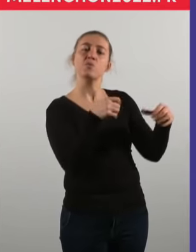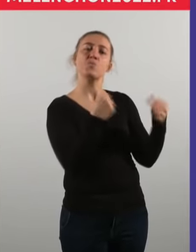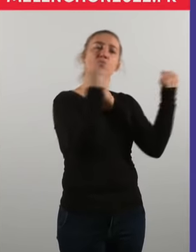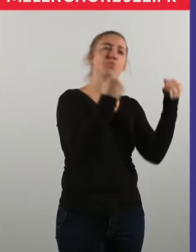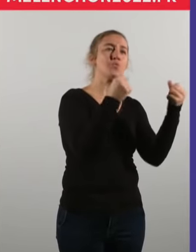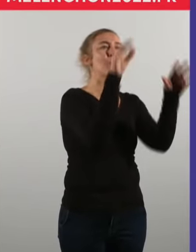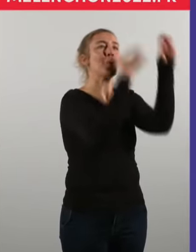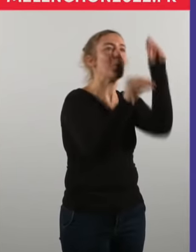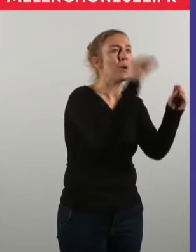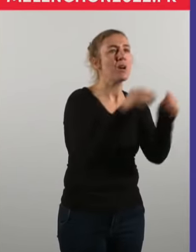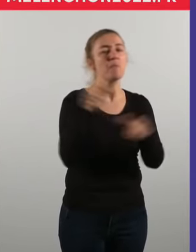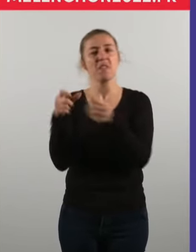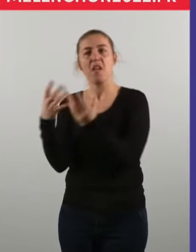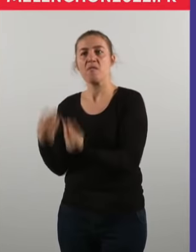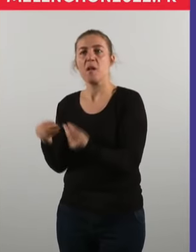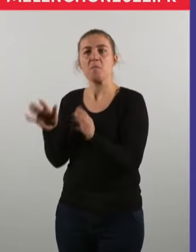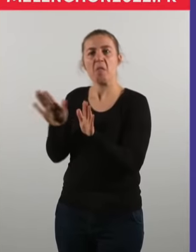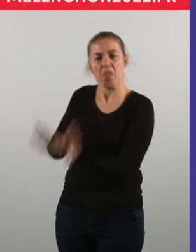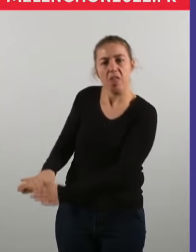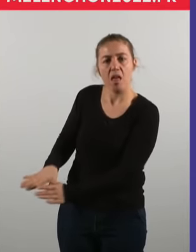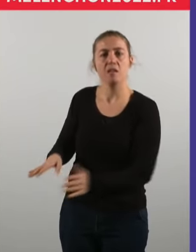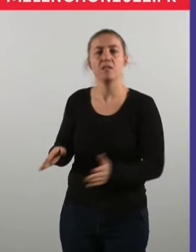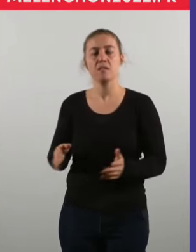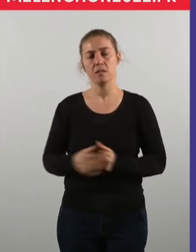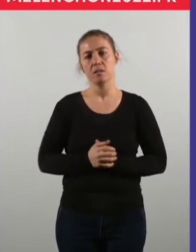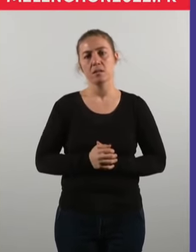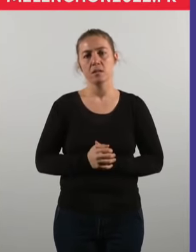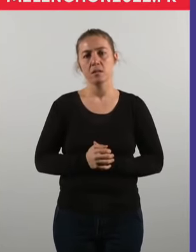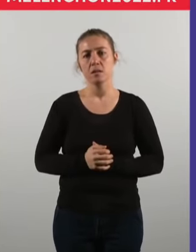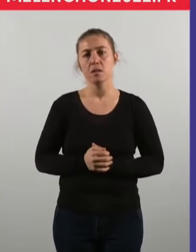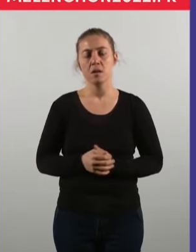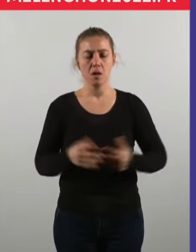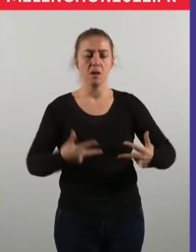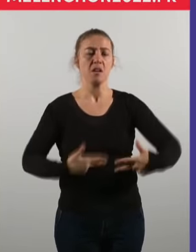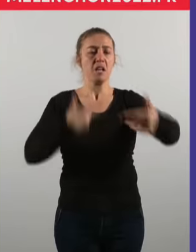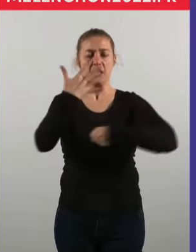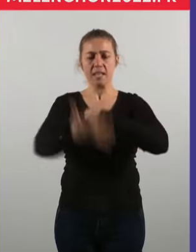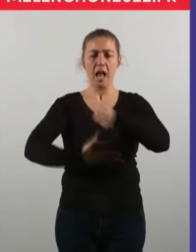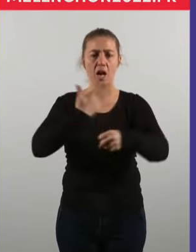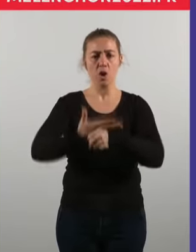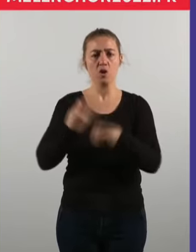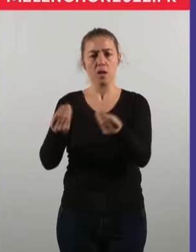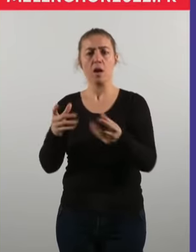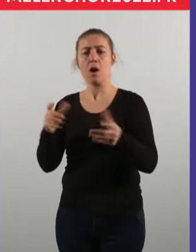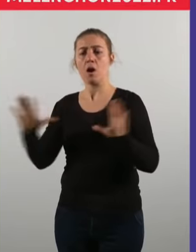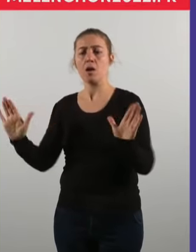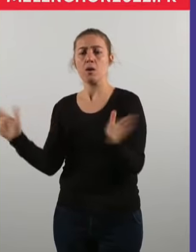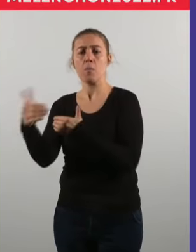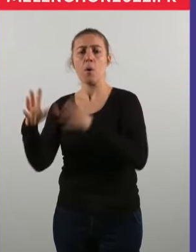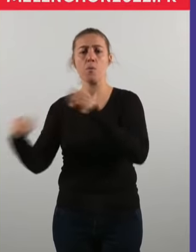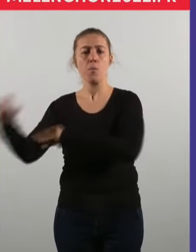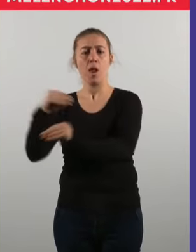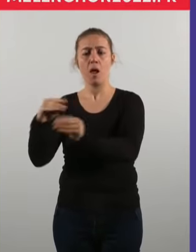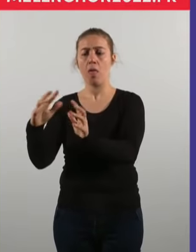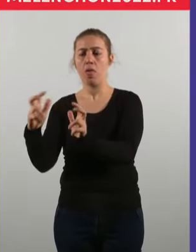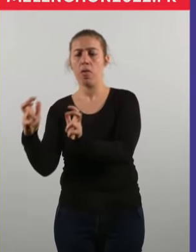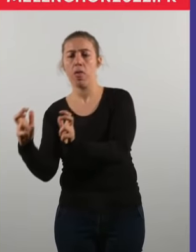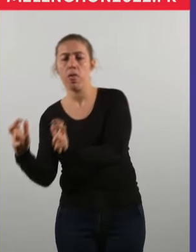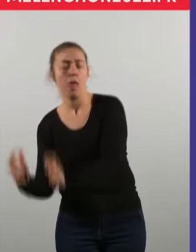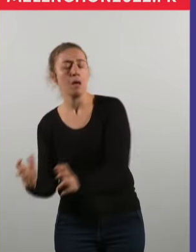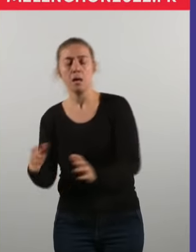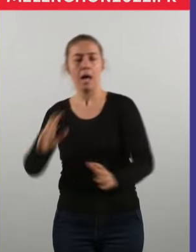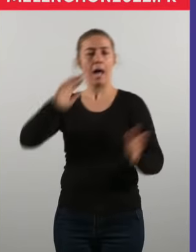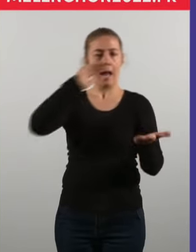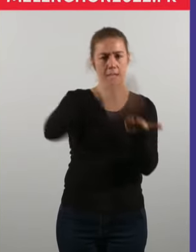forts. Il est temps de mettre fin à un quinquennat qui a épuisé les classes populaires. Je suis maire de Trappes,